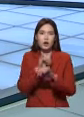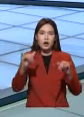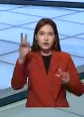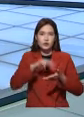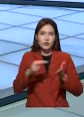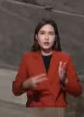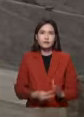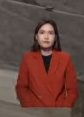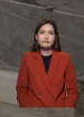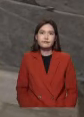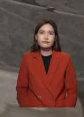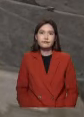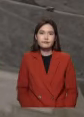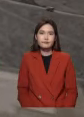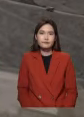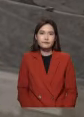отыр.